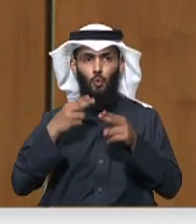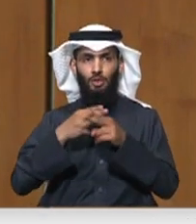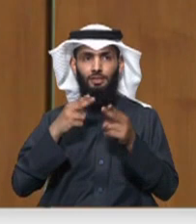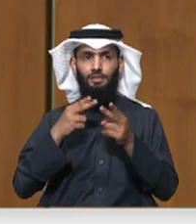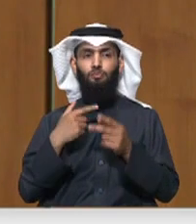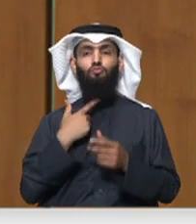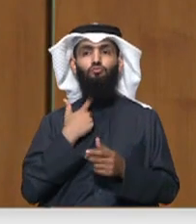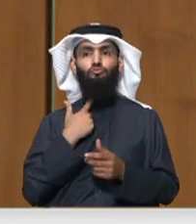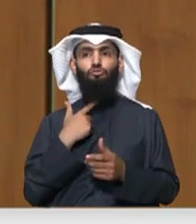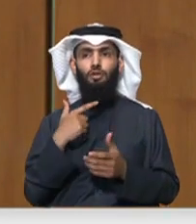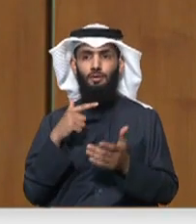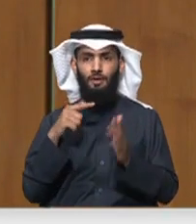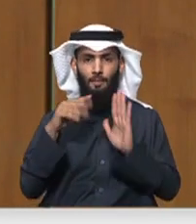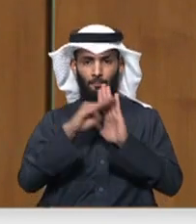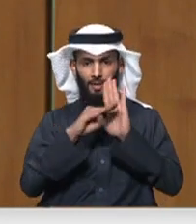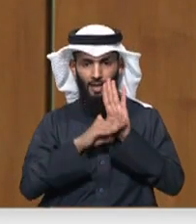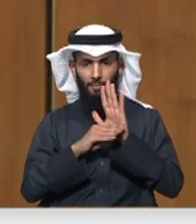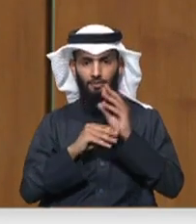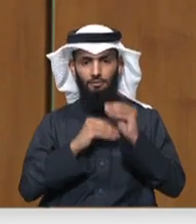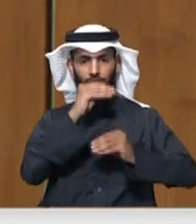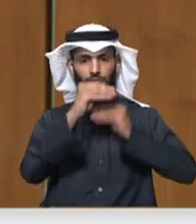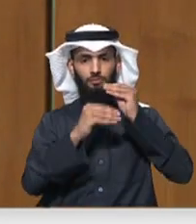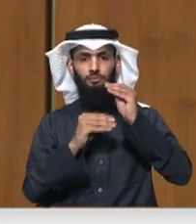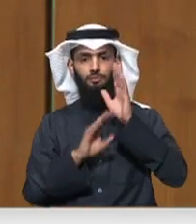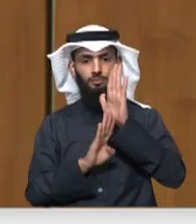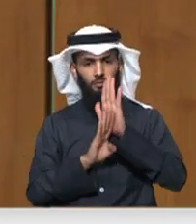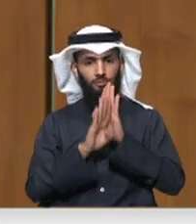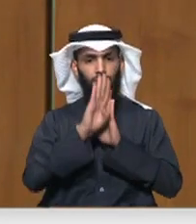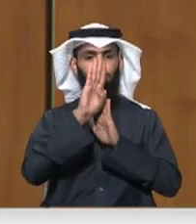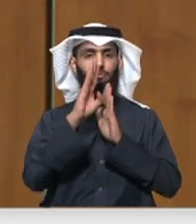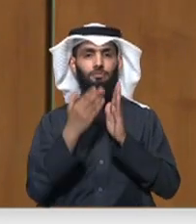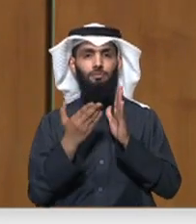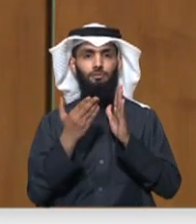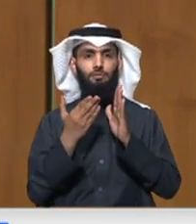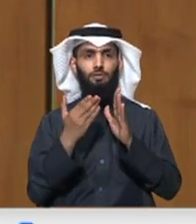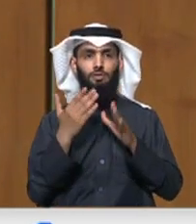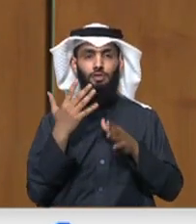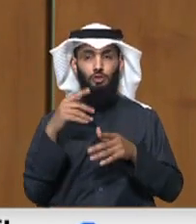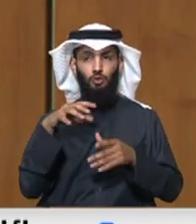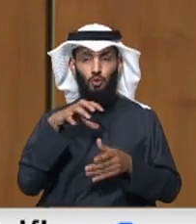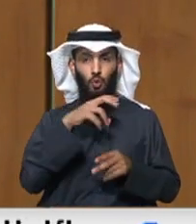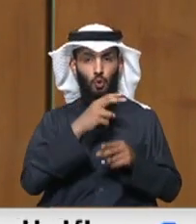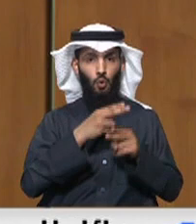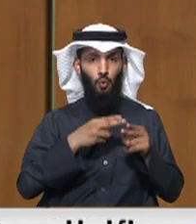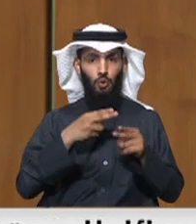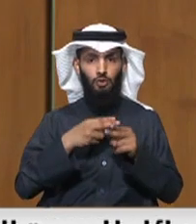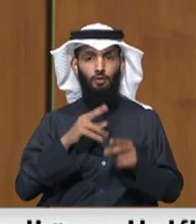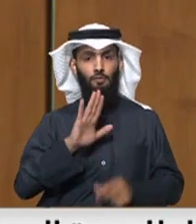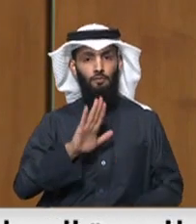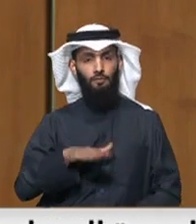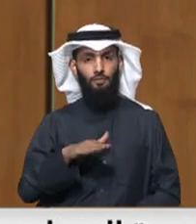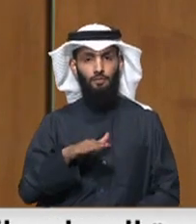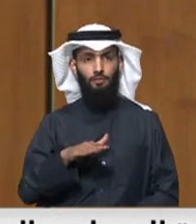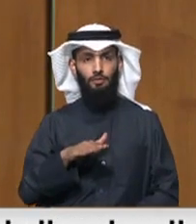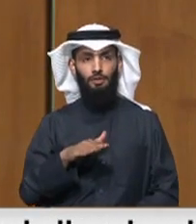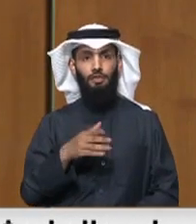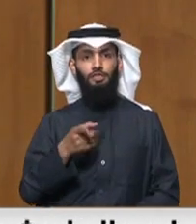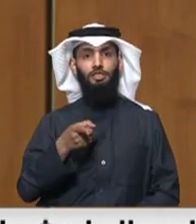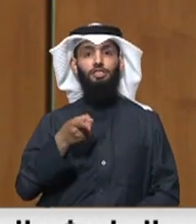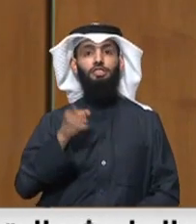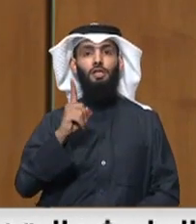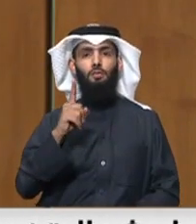لتحديث الأنظمة وتطويرها وتطوير الأجهزة الملاحية في مطار الكويت الدولي. ولدينا اليوم 11